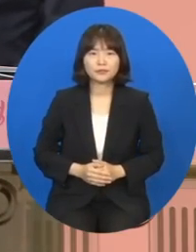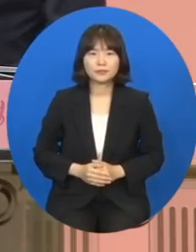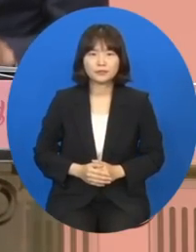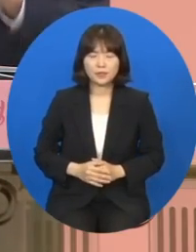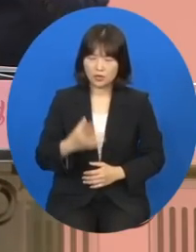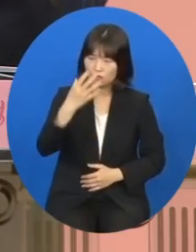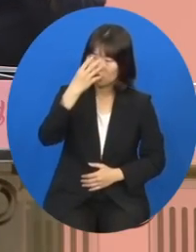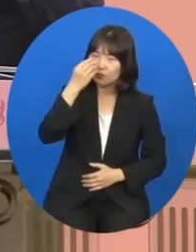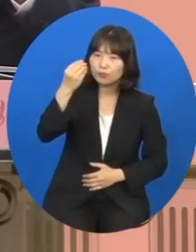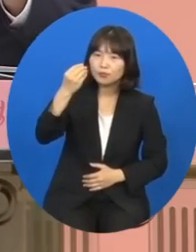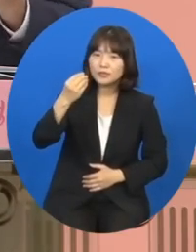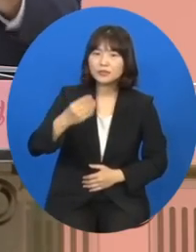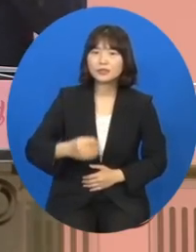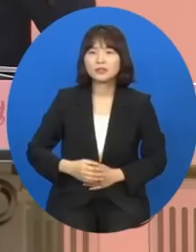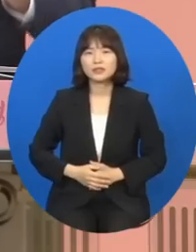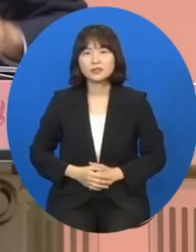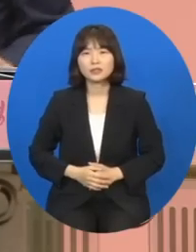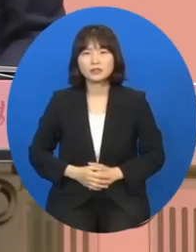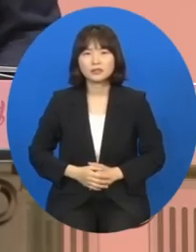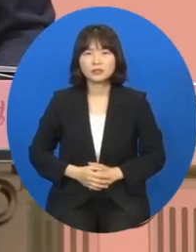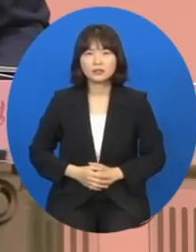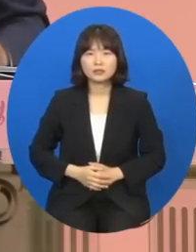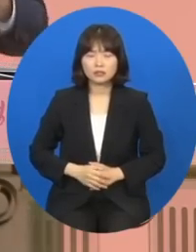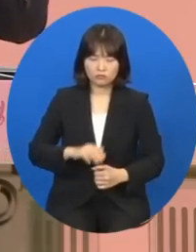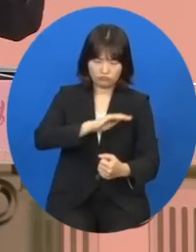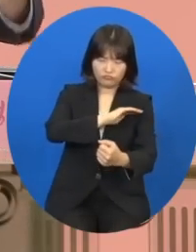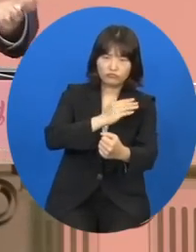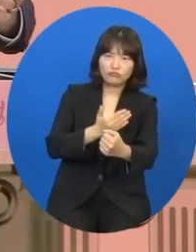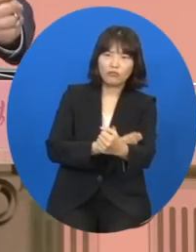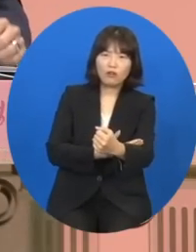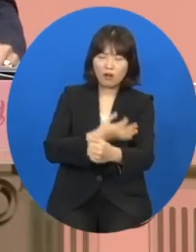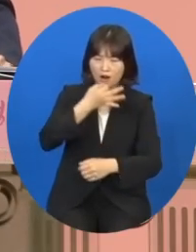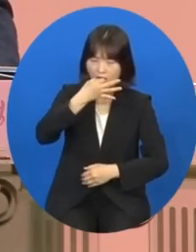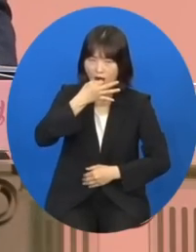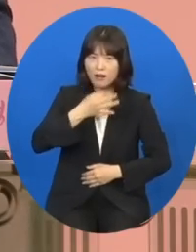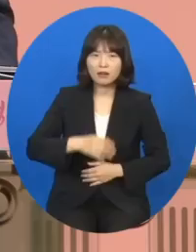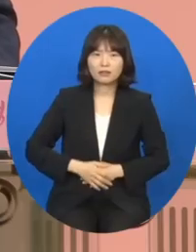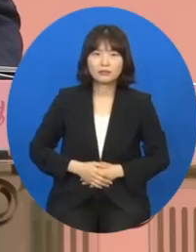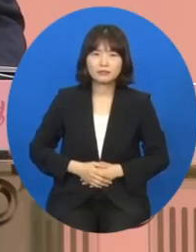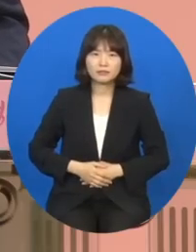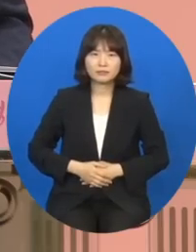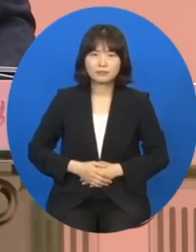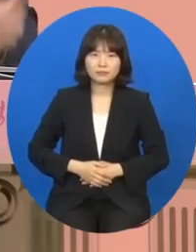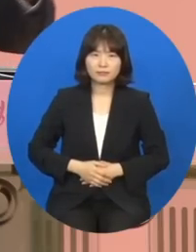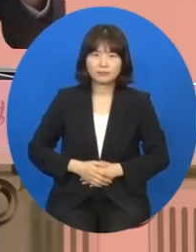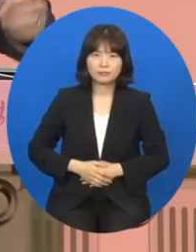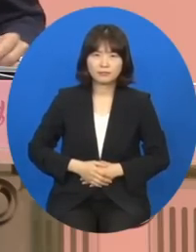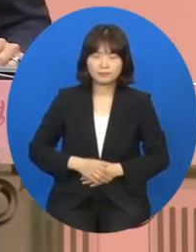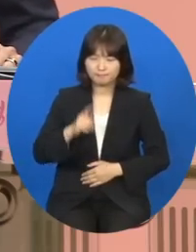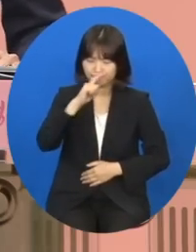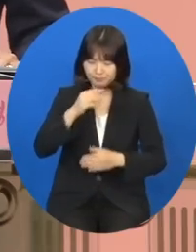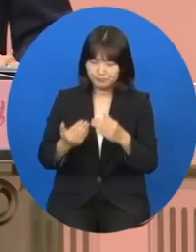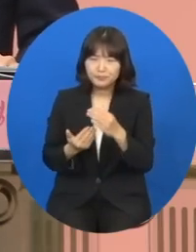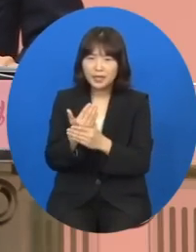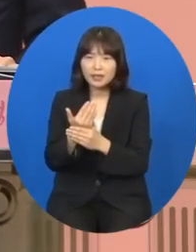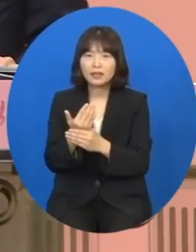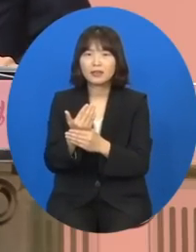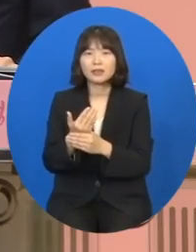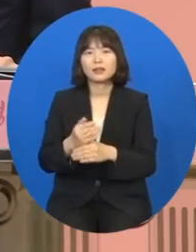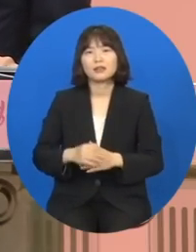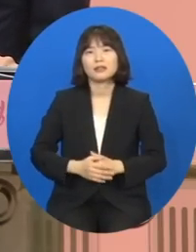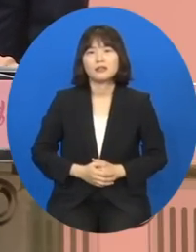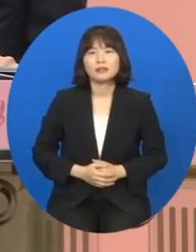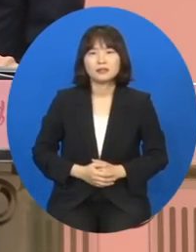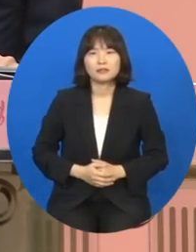교만 타올 걸려 휴대 함도 스캔들 23회 벌써 갬